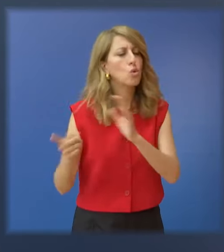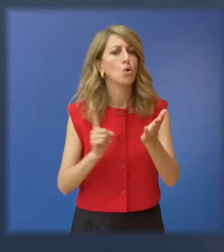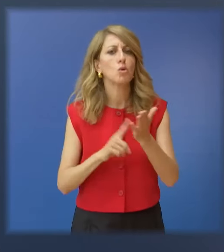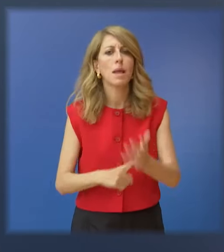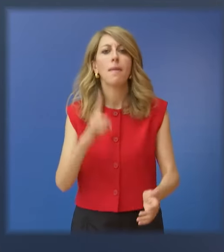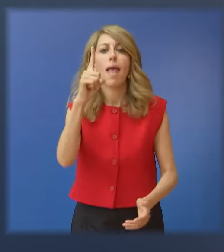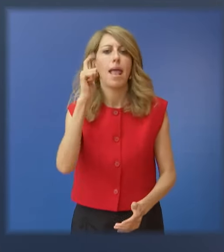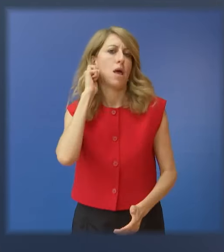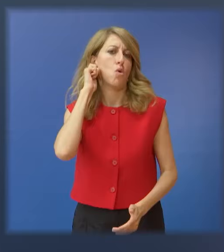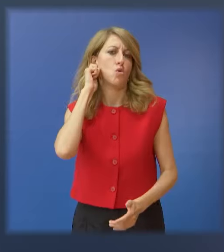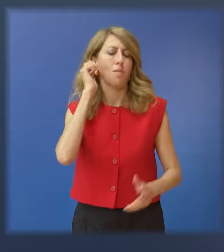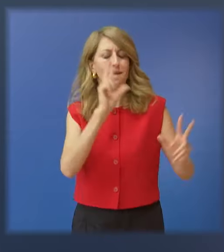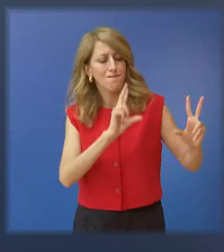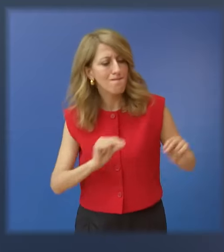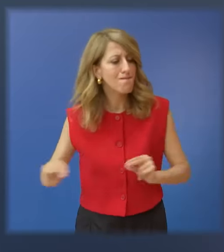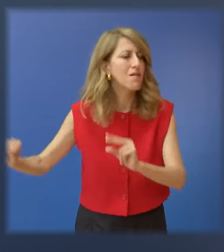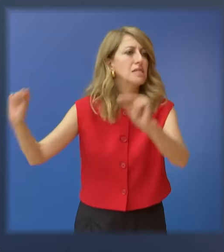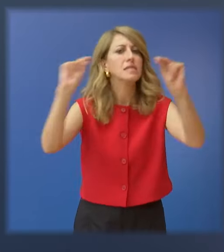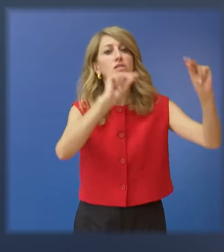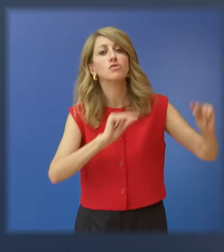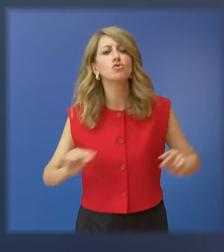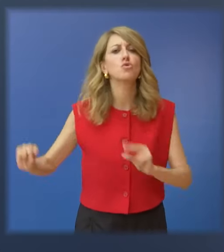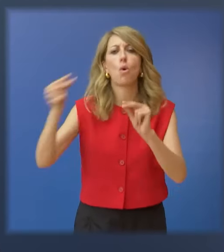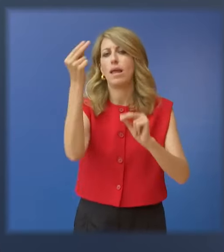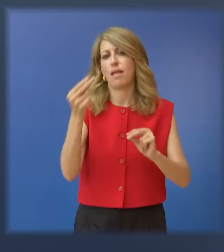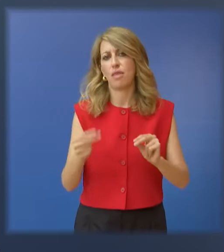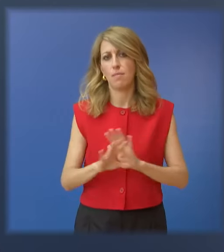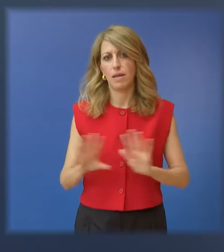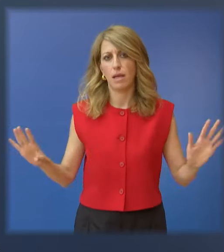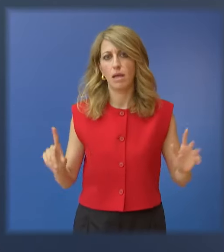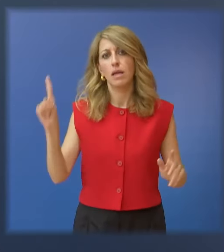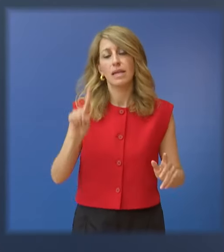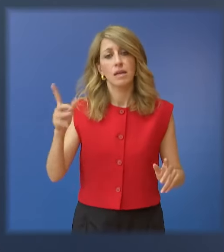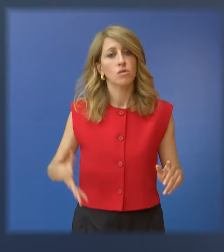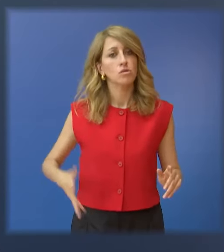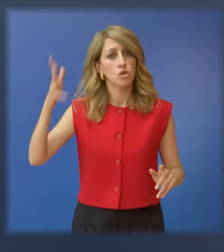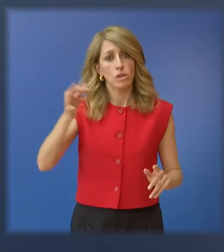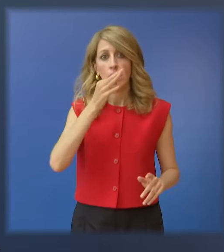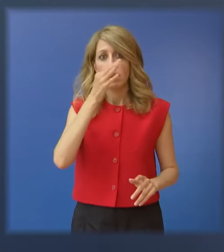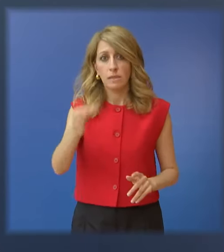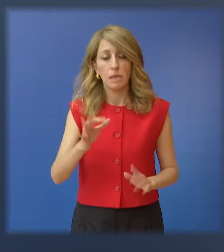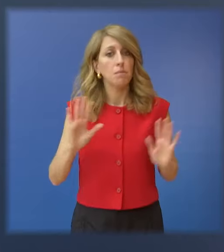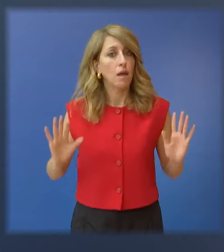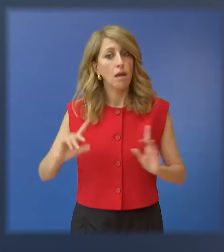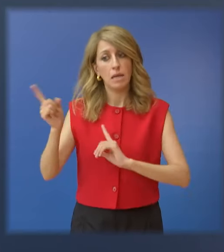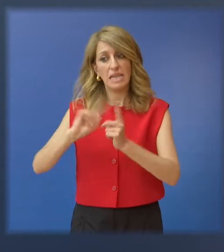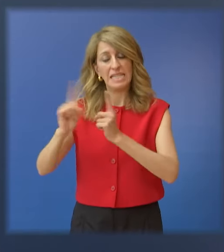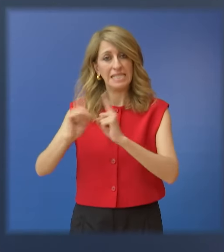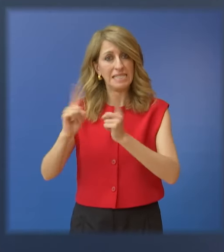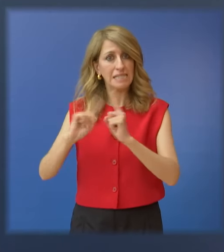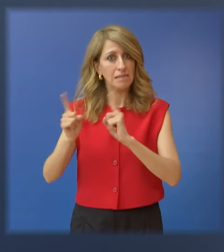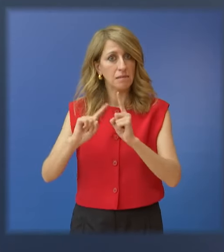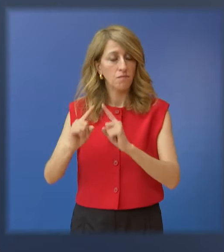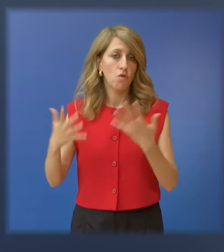δημοκρατία ως αντιπολίτευση αλλά όσα είχε πει τότε ο κυριάκος μητσοτάκης για το τι θα συμβεί εφόσον ψηφιστεί και κυρωθεί τα έχουμε πει πάρα